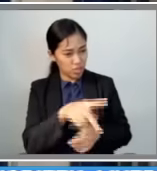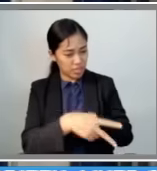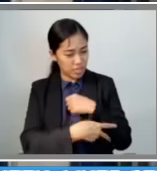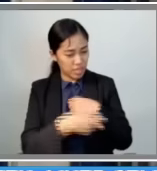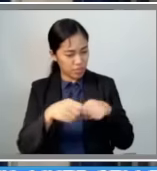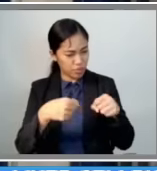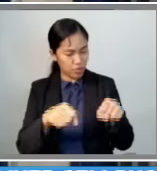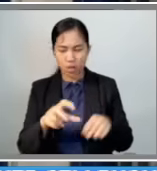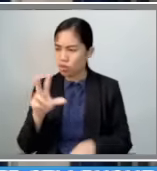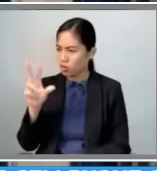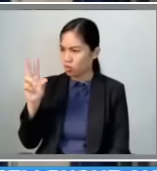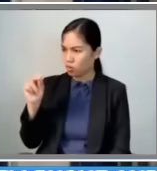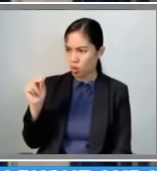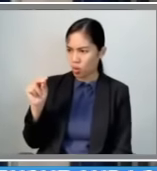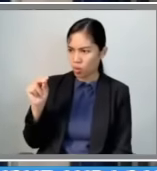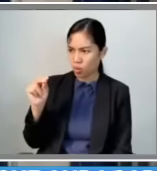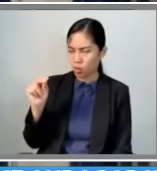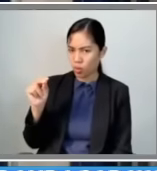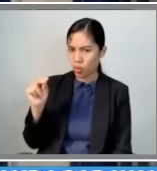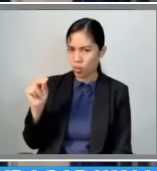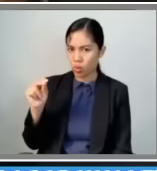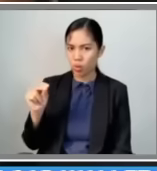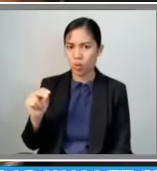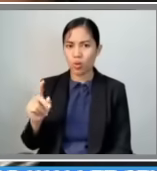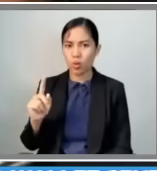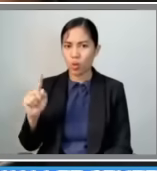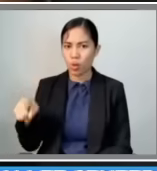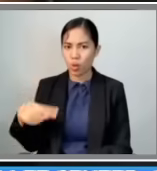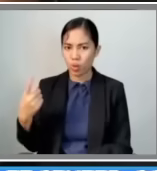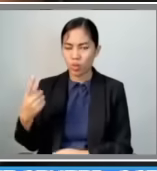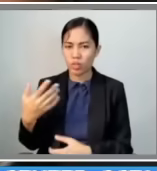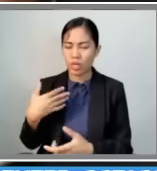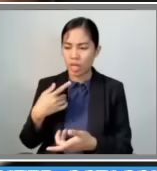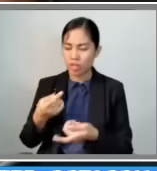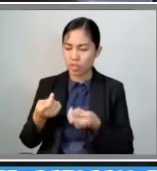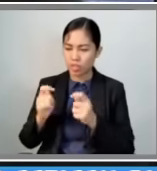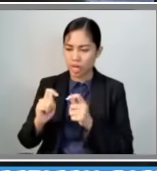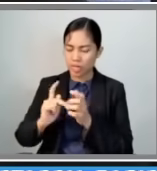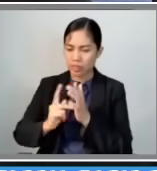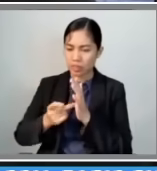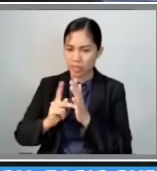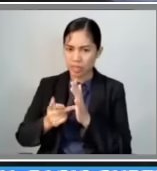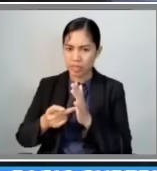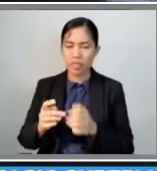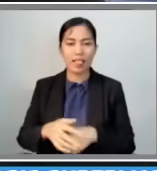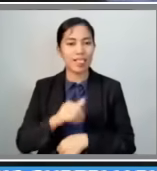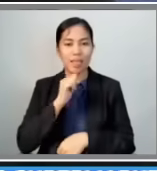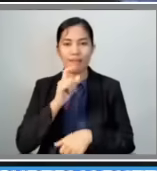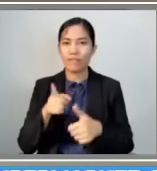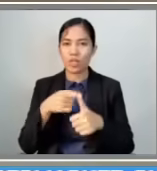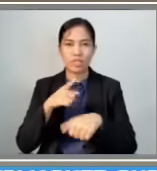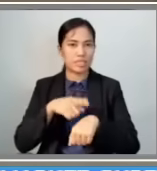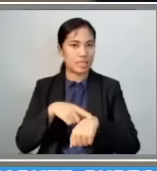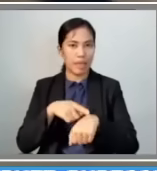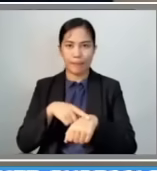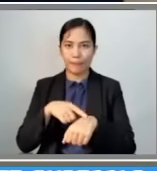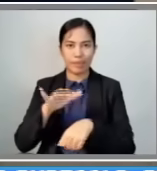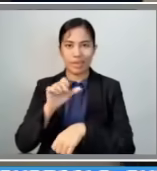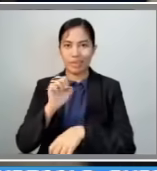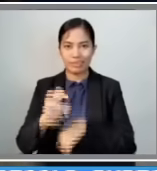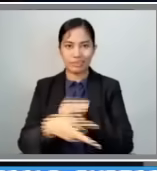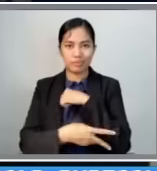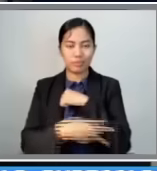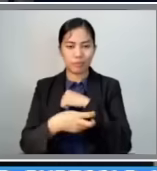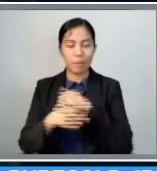toolbox lang po yung sinubukan ko lang yung susi. Hindi ito ang unang beses na nasangkot sa pagnanakaw ang sospek. Pero ngayon pa lang